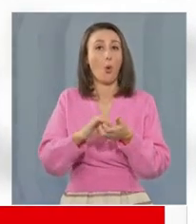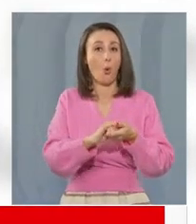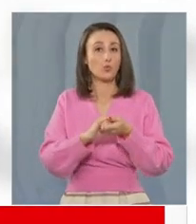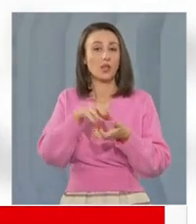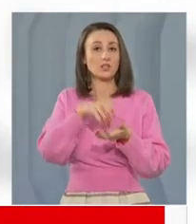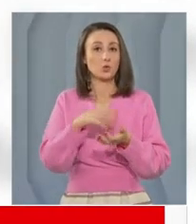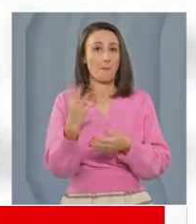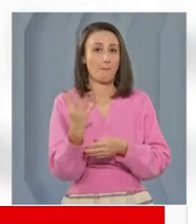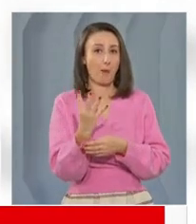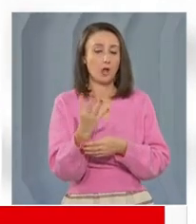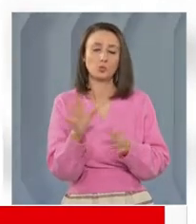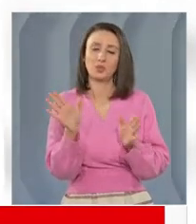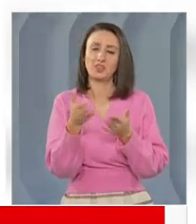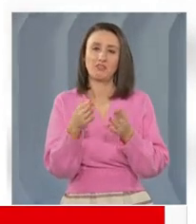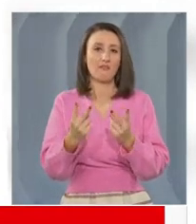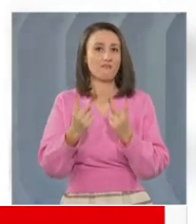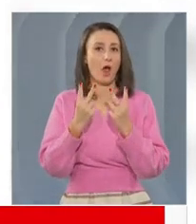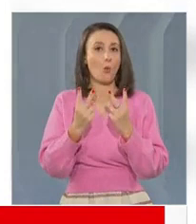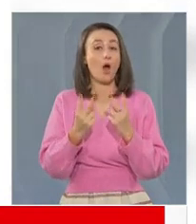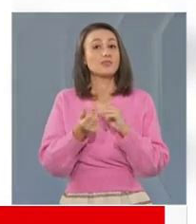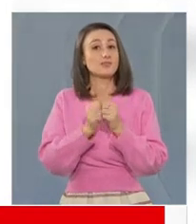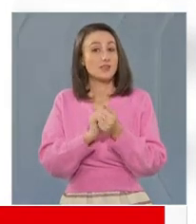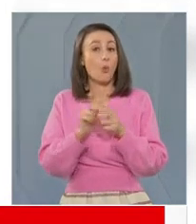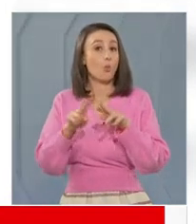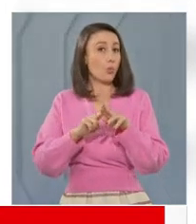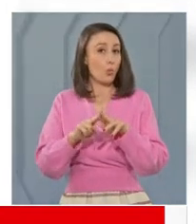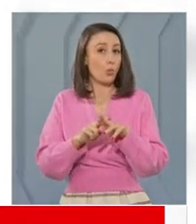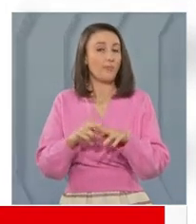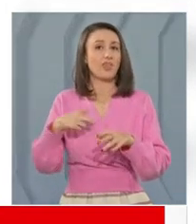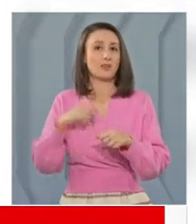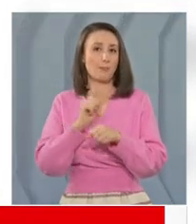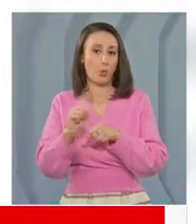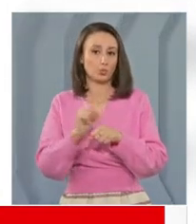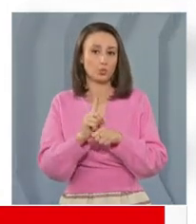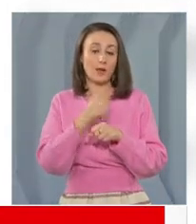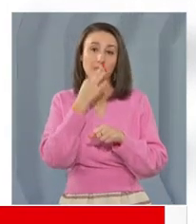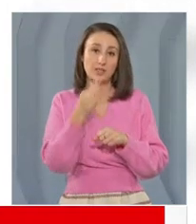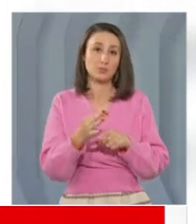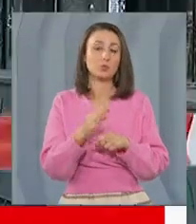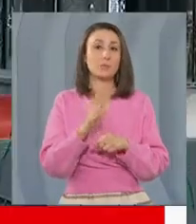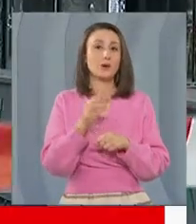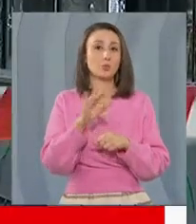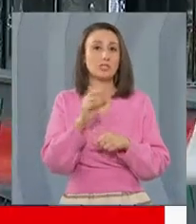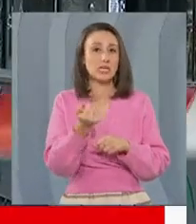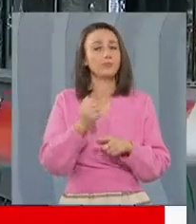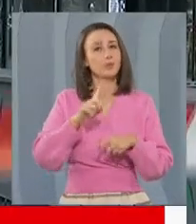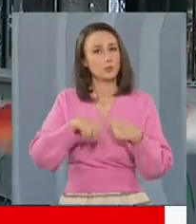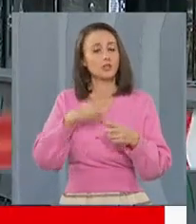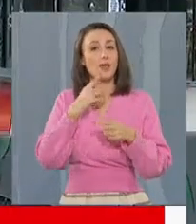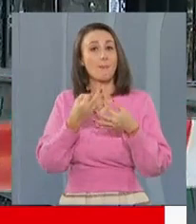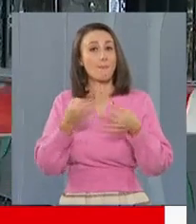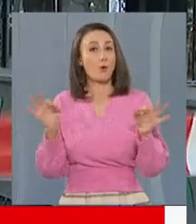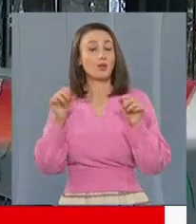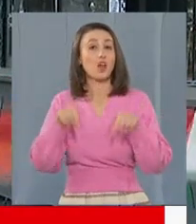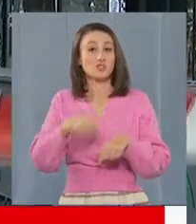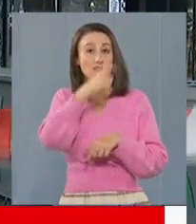comunității sectorului 4, indiferent de valoarea acestuia sau de modul în care este produsă, a transmis Daniel Băluță. După ce a fost renovat în